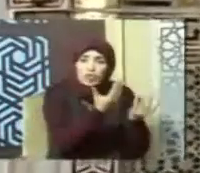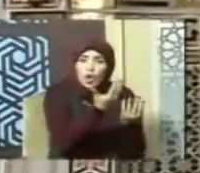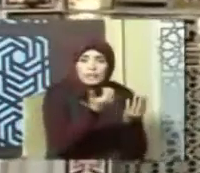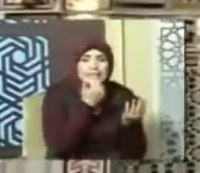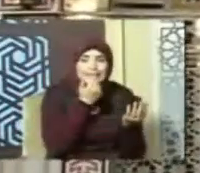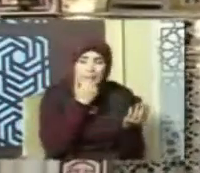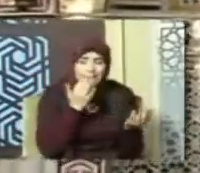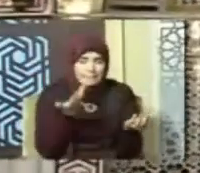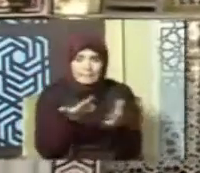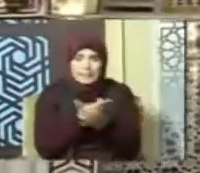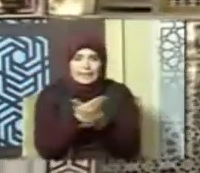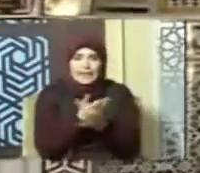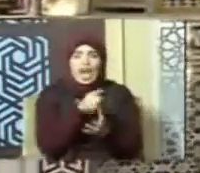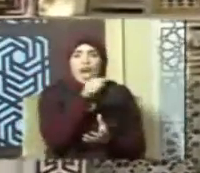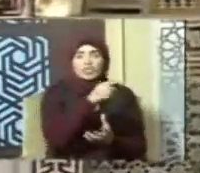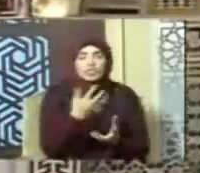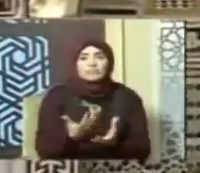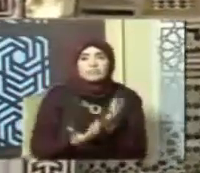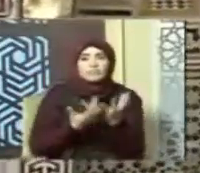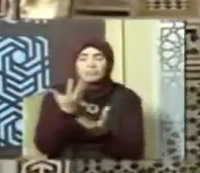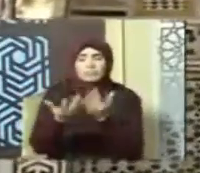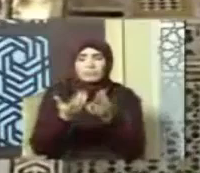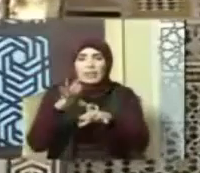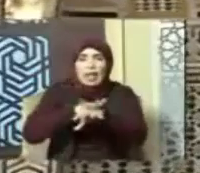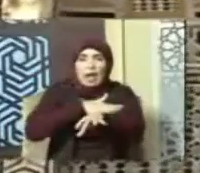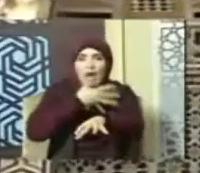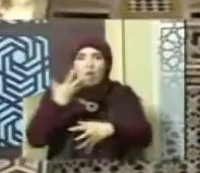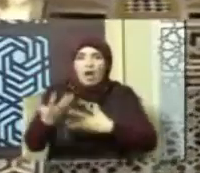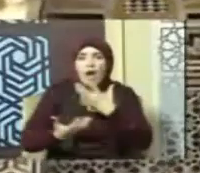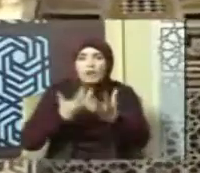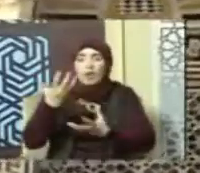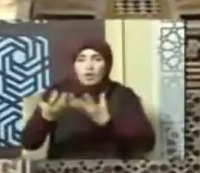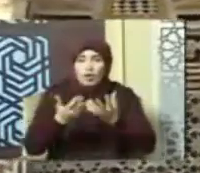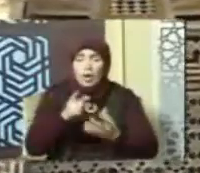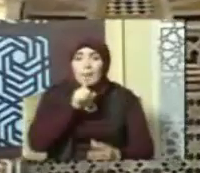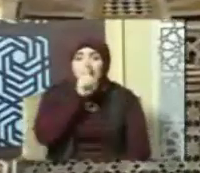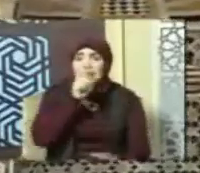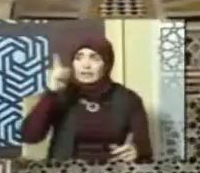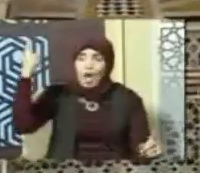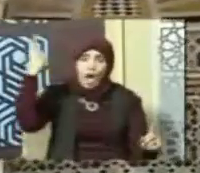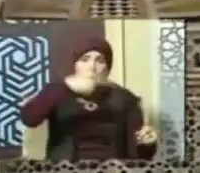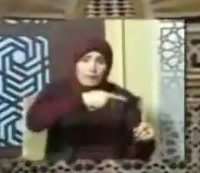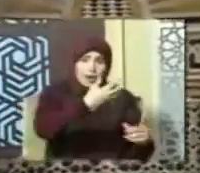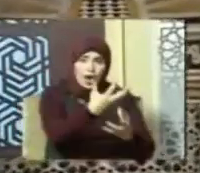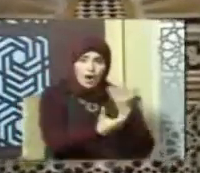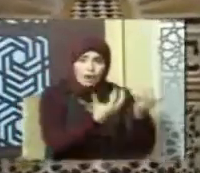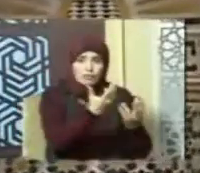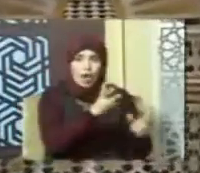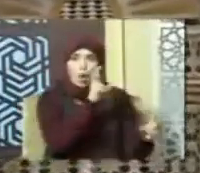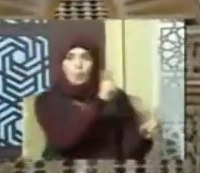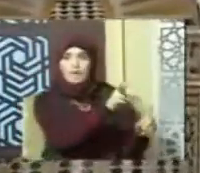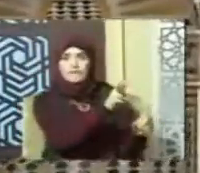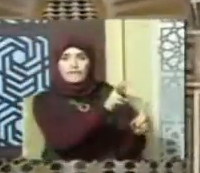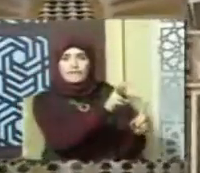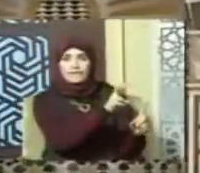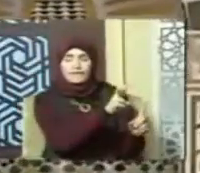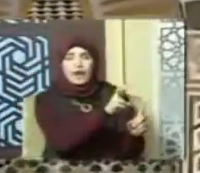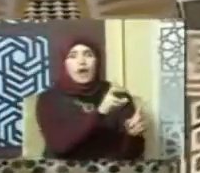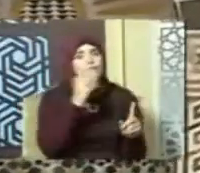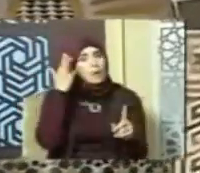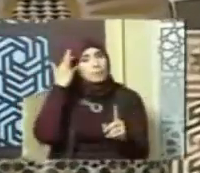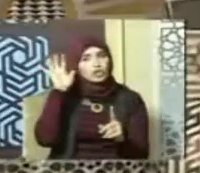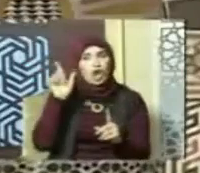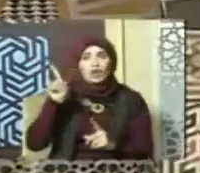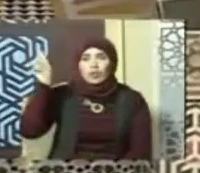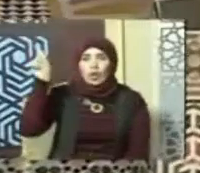للإحراق، ولكن إذا أراد الله لها ألا تحرق عطلها عن خاصية الإحراق، أو